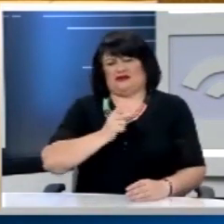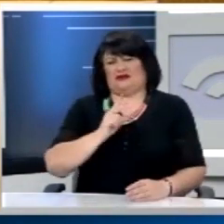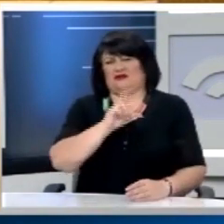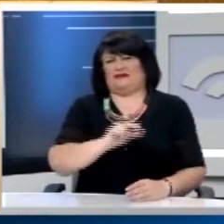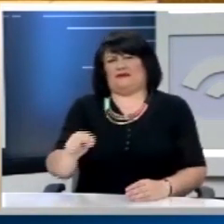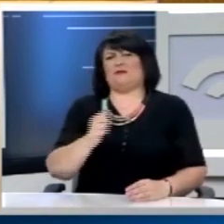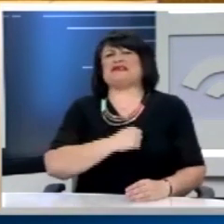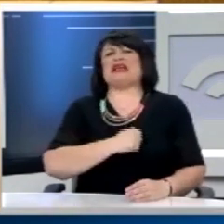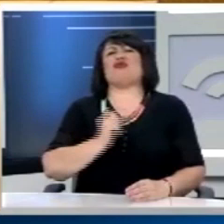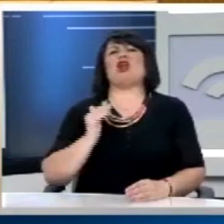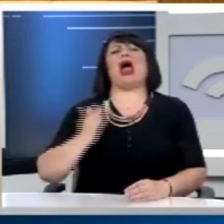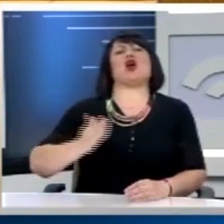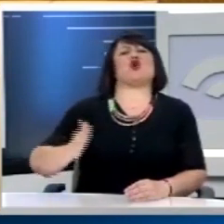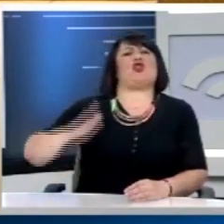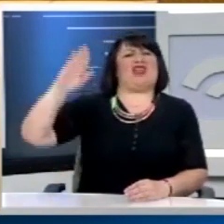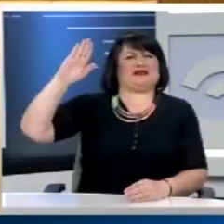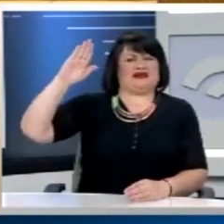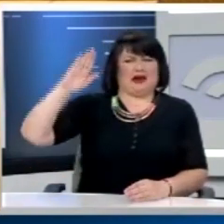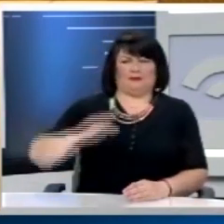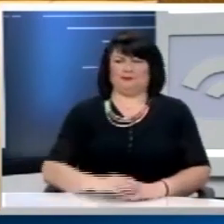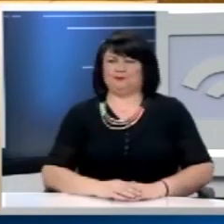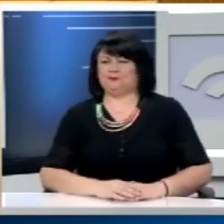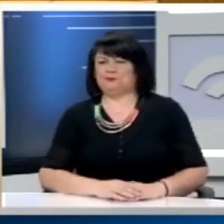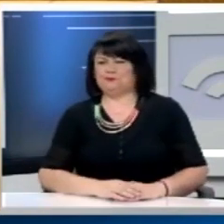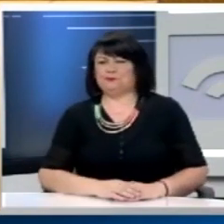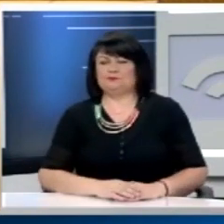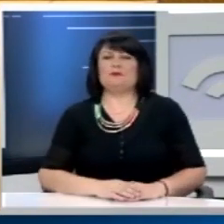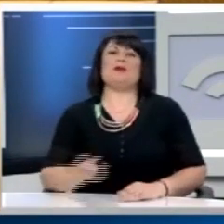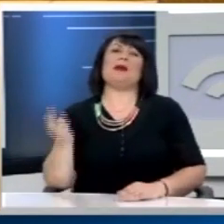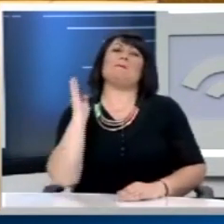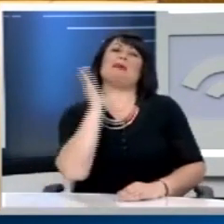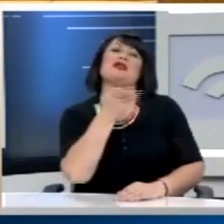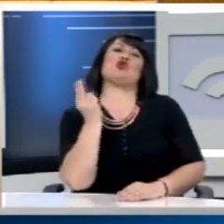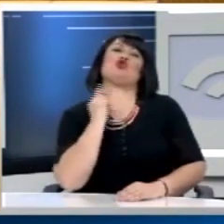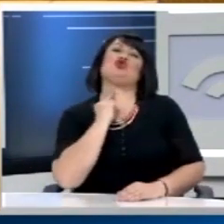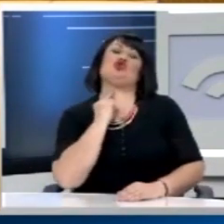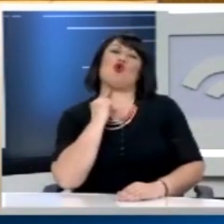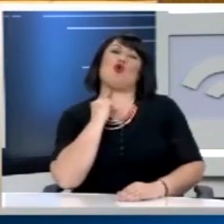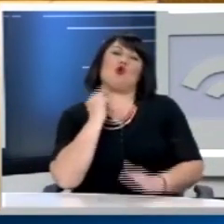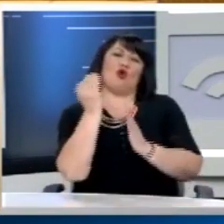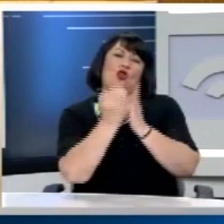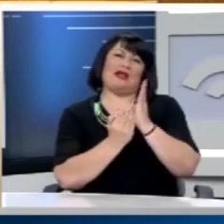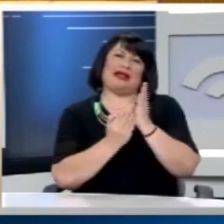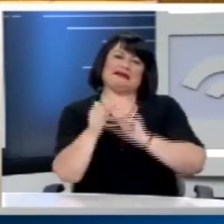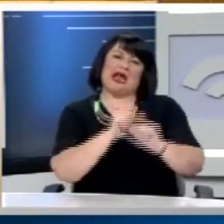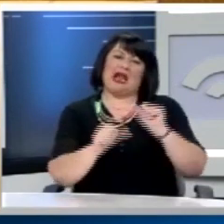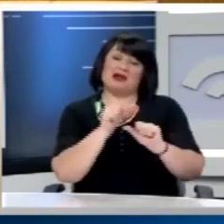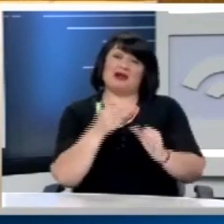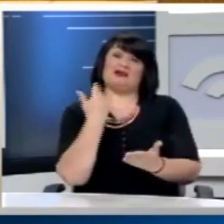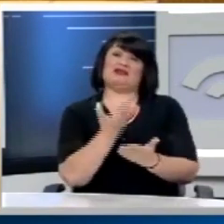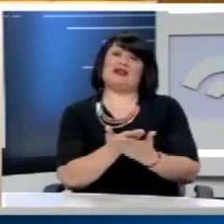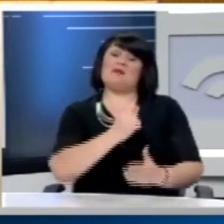ακροδεξιάς. Εν ώψη των αλλαγών στον ποινικό κώδικα, ζητάμε να επανέλθει το